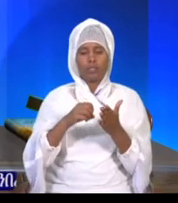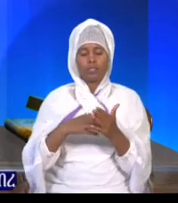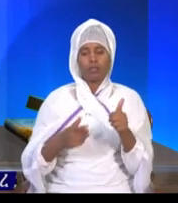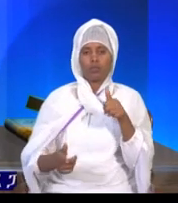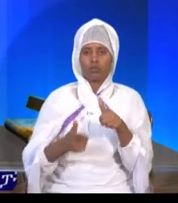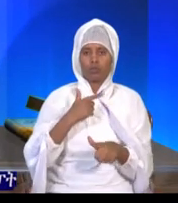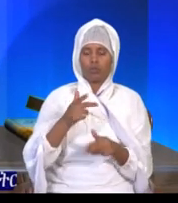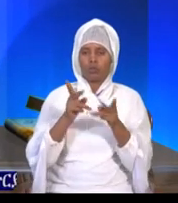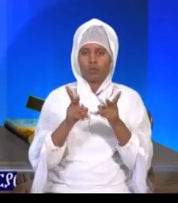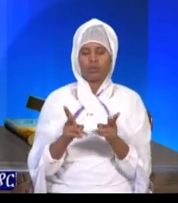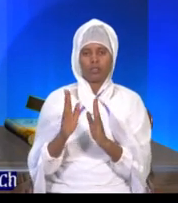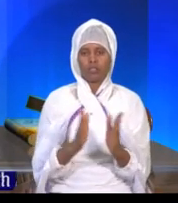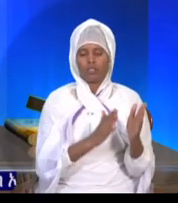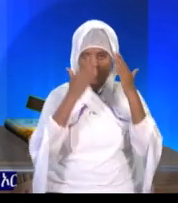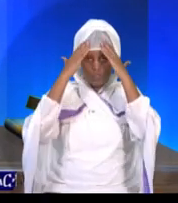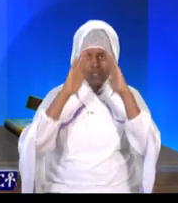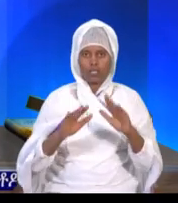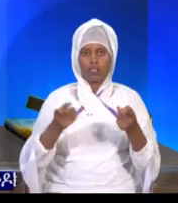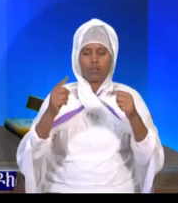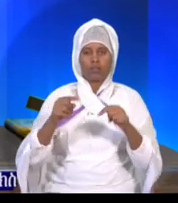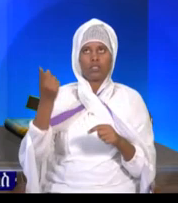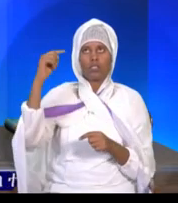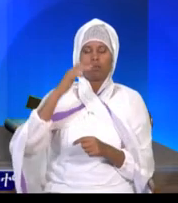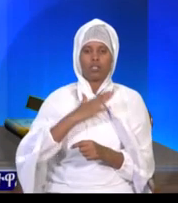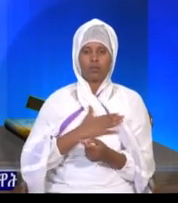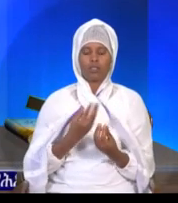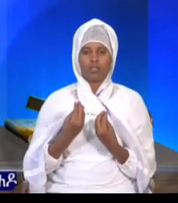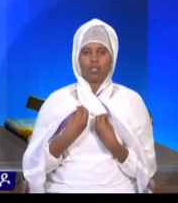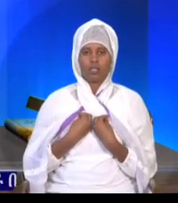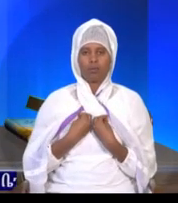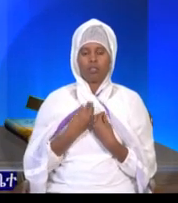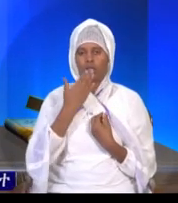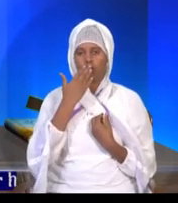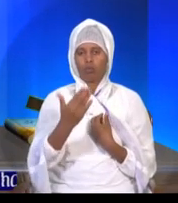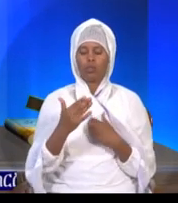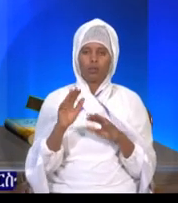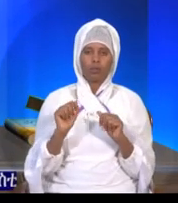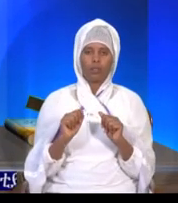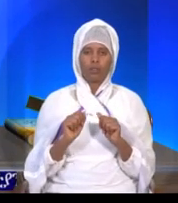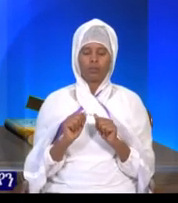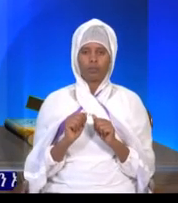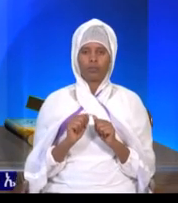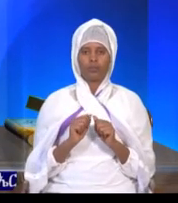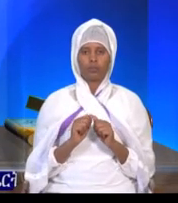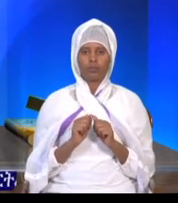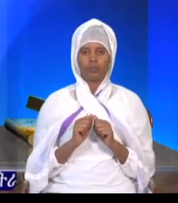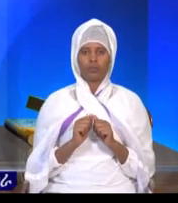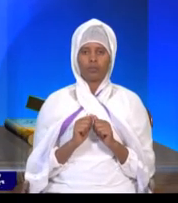ስለዚ ብመሰረቱ ብክንዲ ዝኣክል ፀጋ ዝመፀ እግዚኣብሄር ኣምላኽ ዝሃበና ክንጥቀመሉ ድኣ እምበር